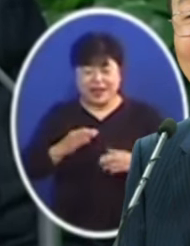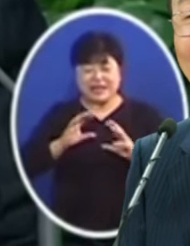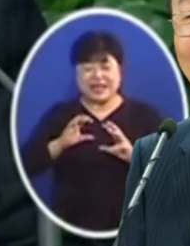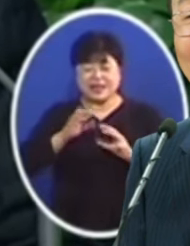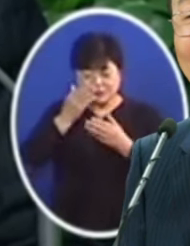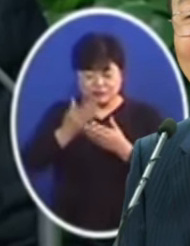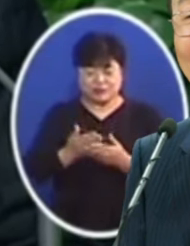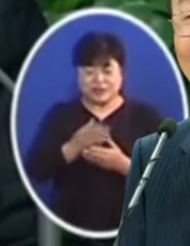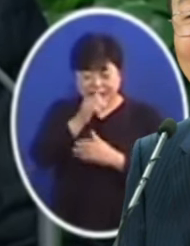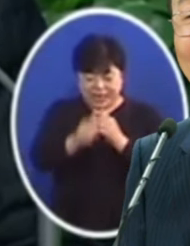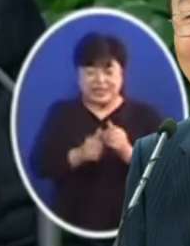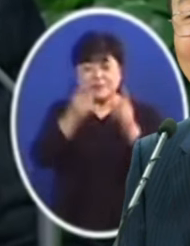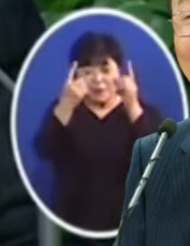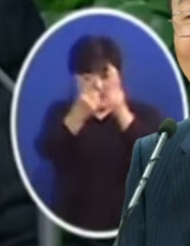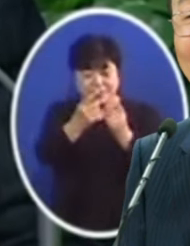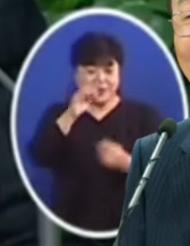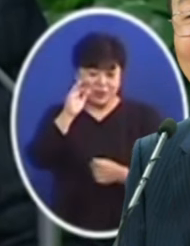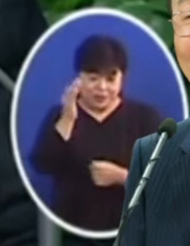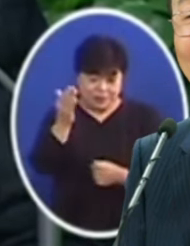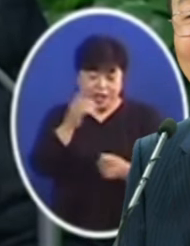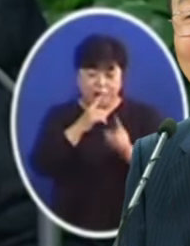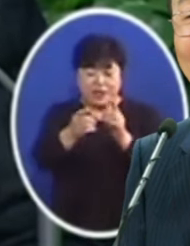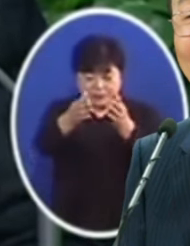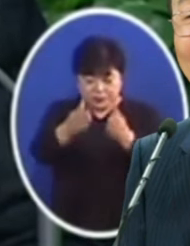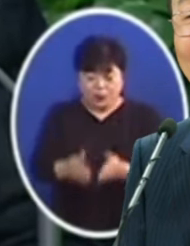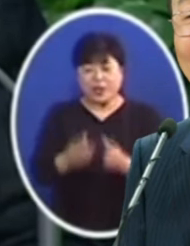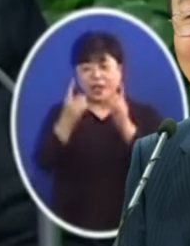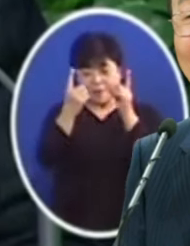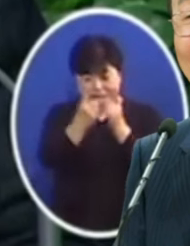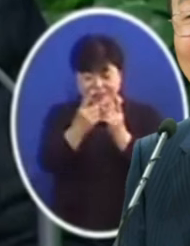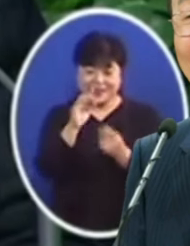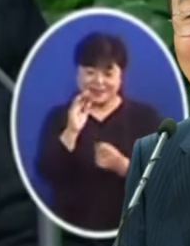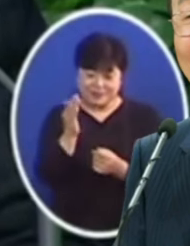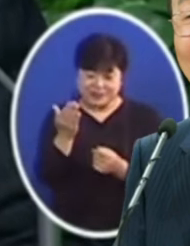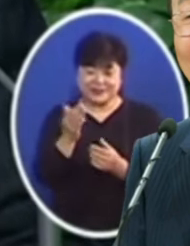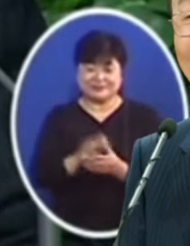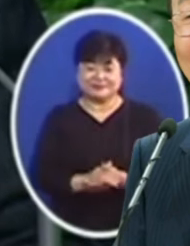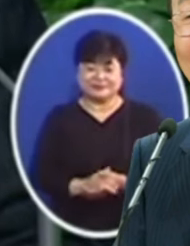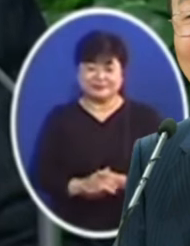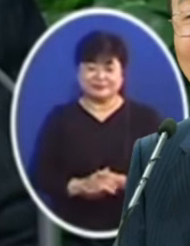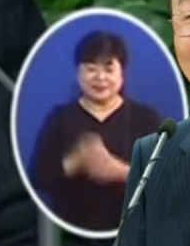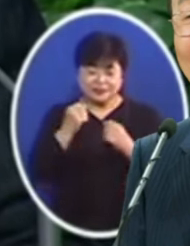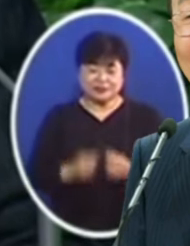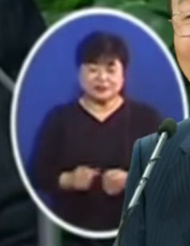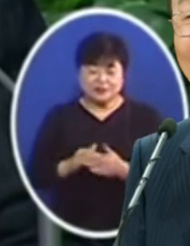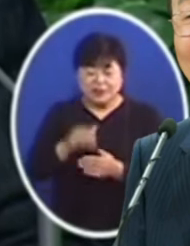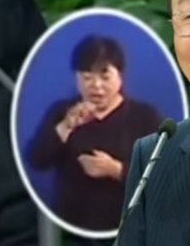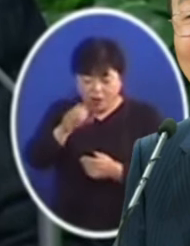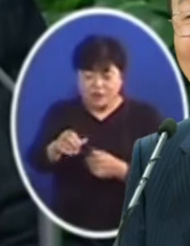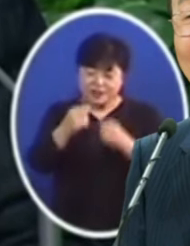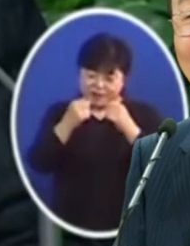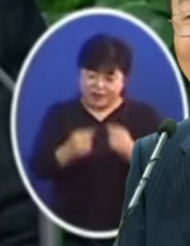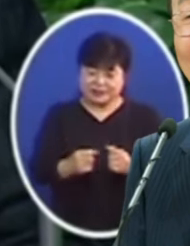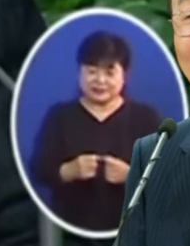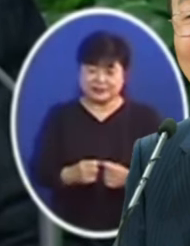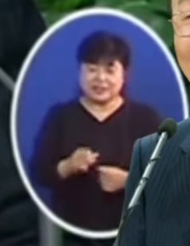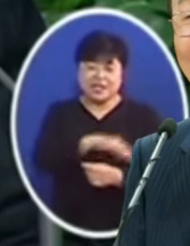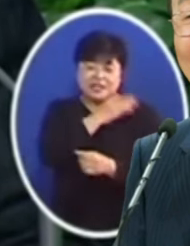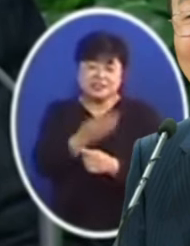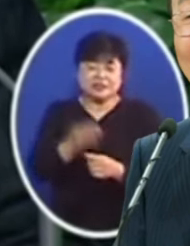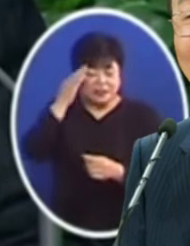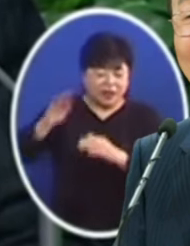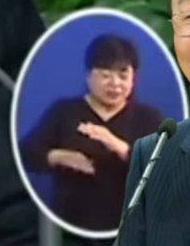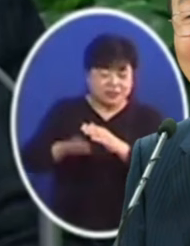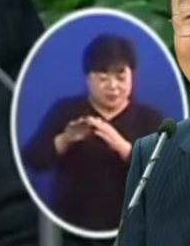하나님을 만날 수가 있는 것입니다. 말씀을 통하여 만나는 것입니다. 지존자의 은밀한 곳에 거하는 자는 전능자의